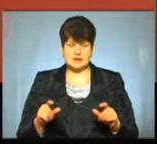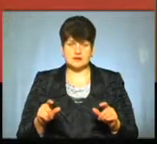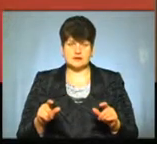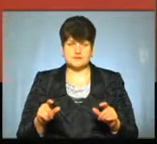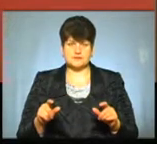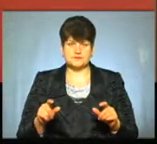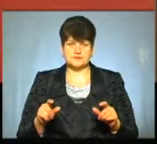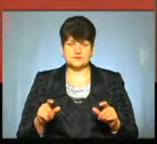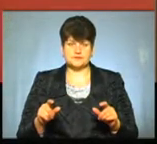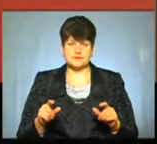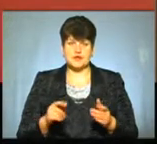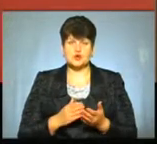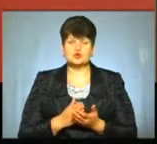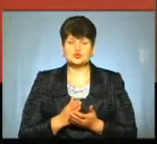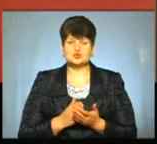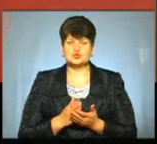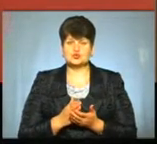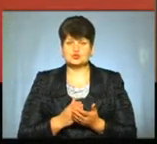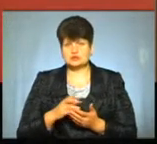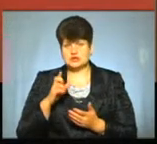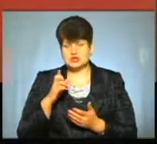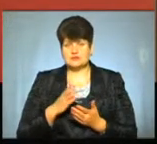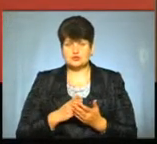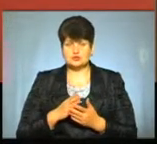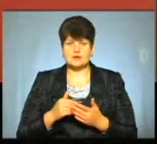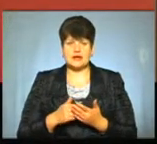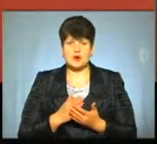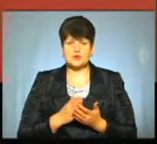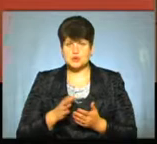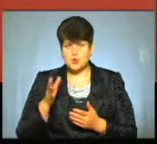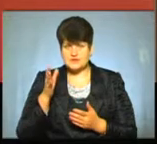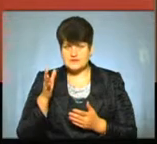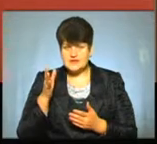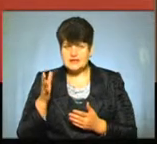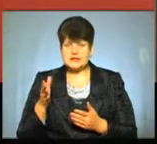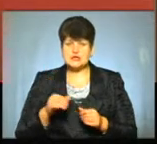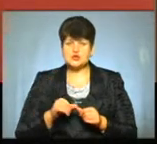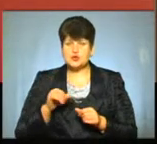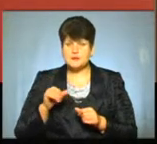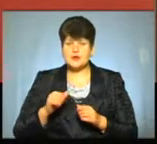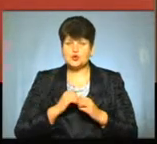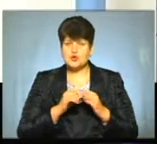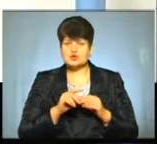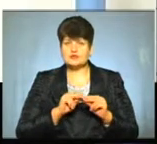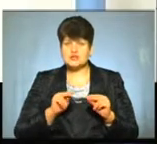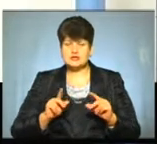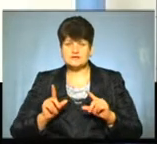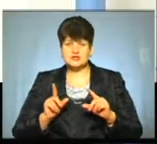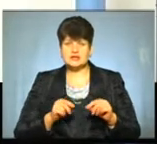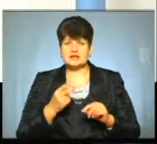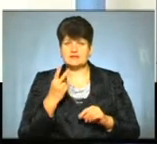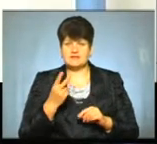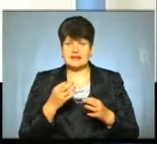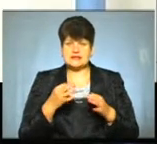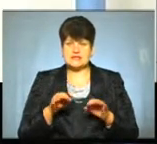закладів, учнями, службою, Державною службою якості освіти. Зокрема, до кожного вчителя виїжджало по